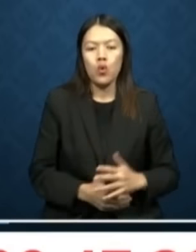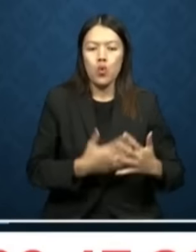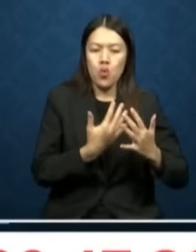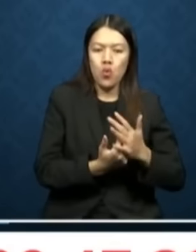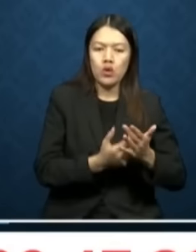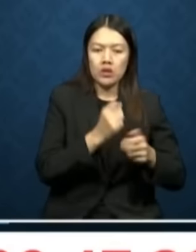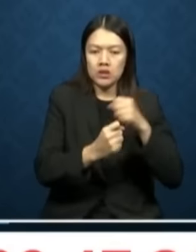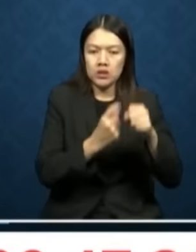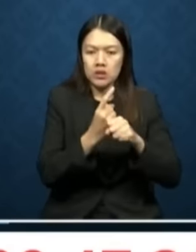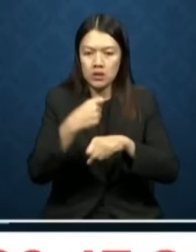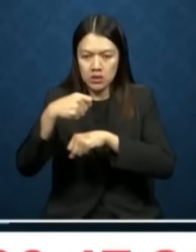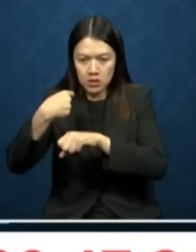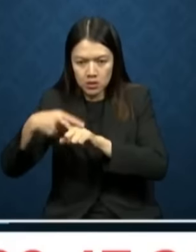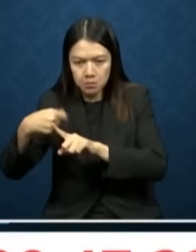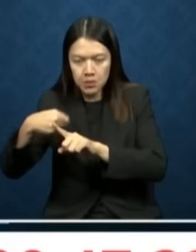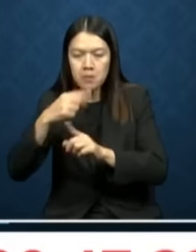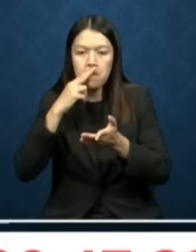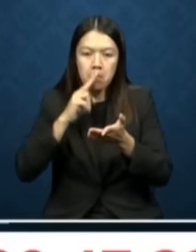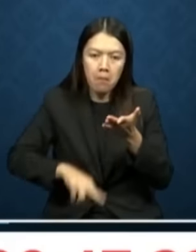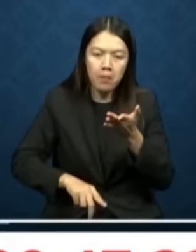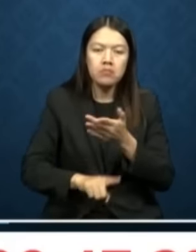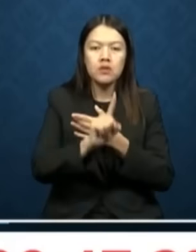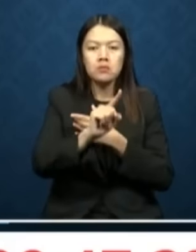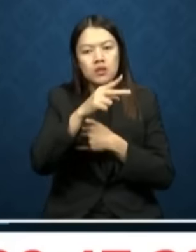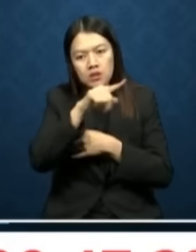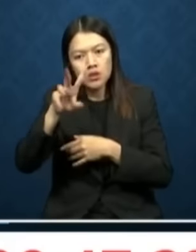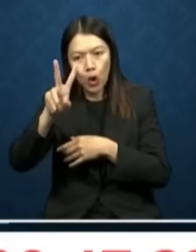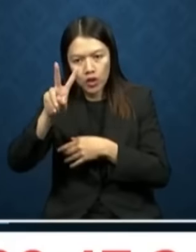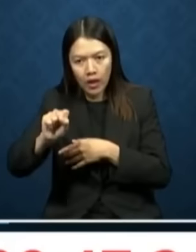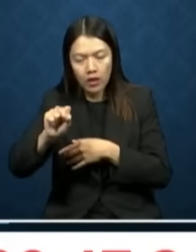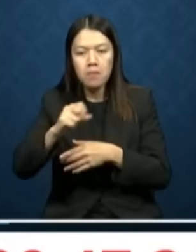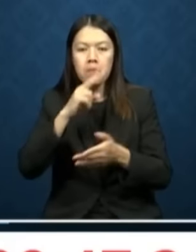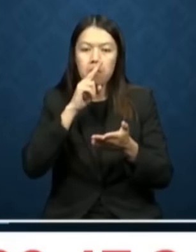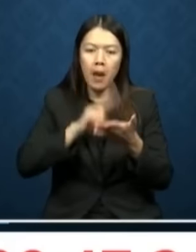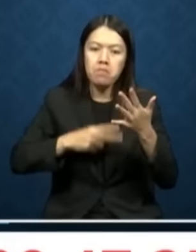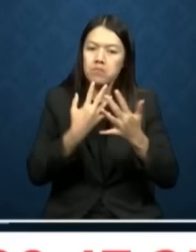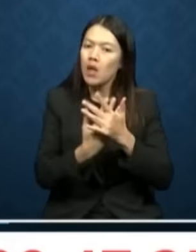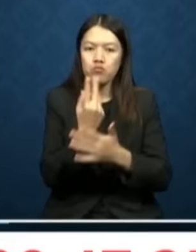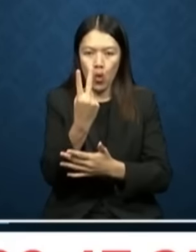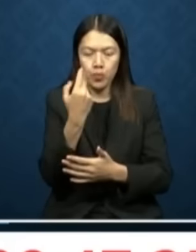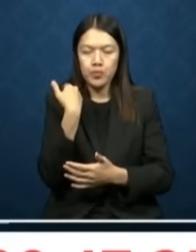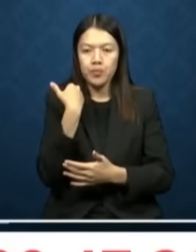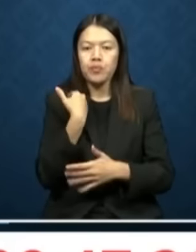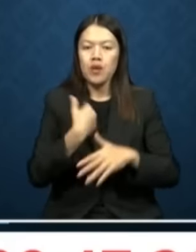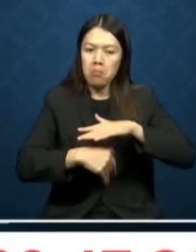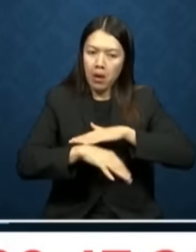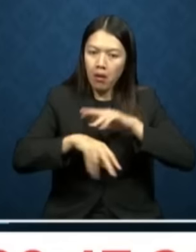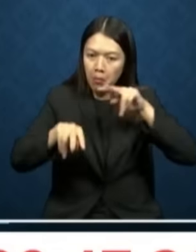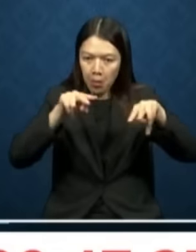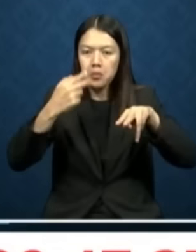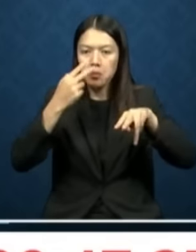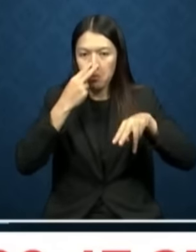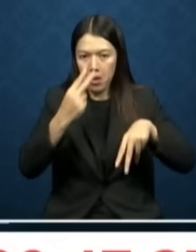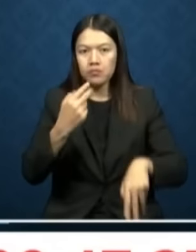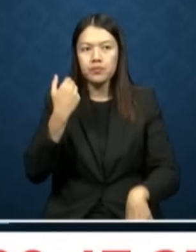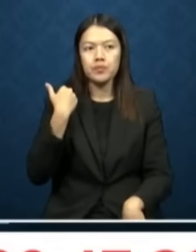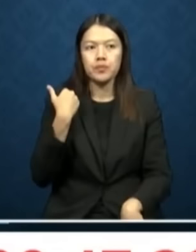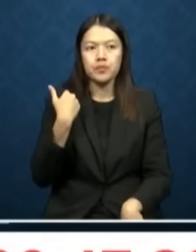ปรับ 20,000 ถึง 200,000 บาทหรือทั้งจำทั้งปรับในกรณีนี้เกิดทั้งพยานหลักฐานที่เห็น